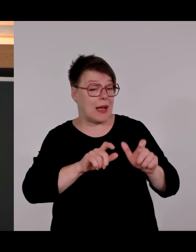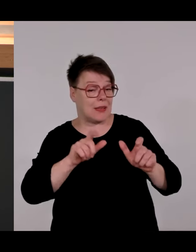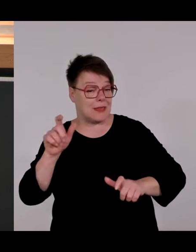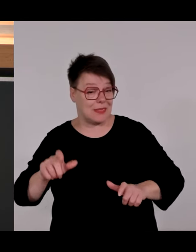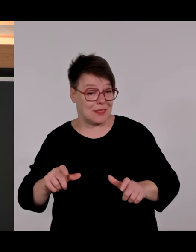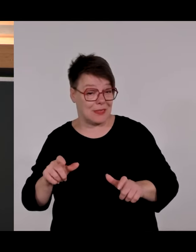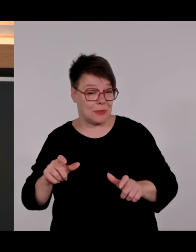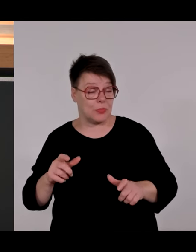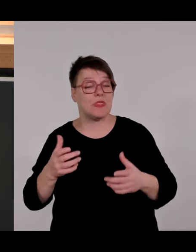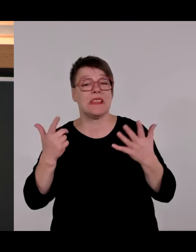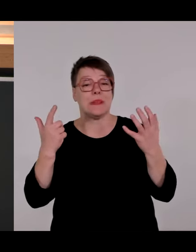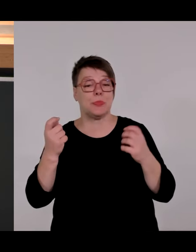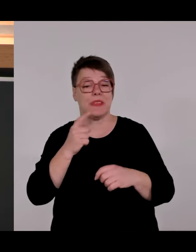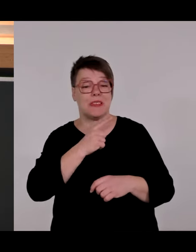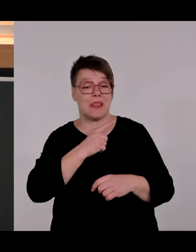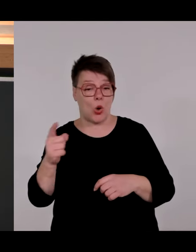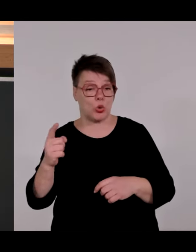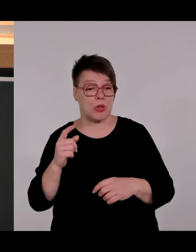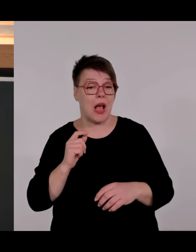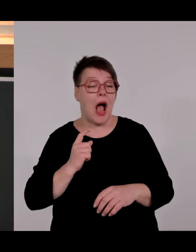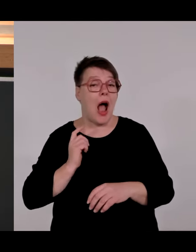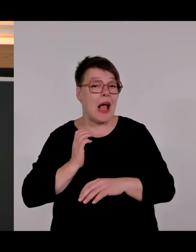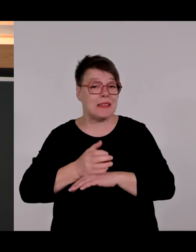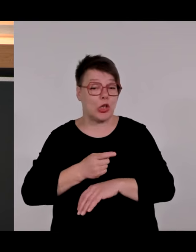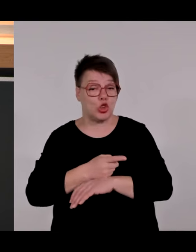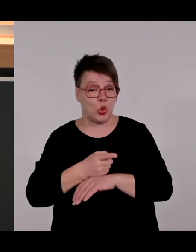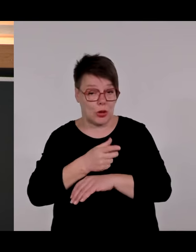Kolleginnen und Kollegen, es sind